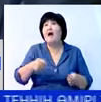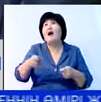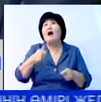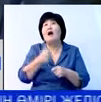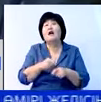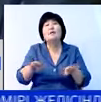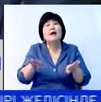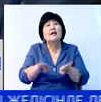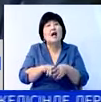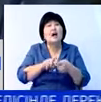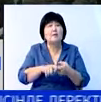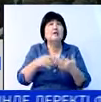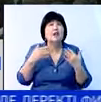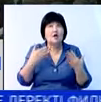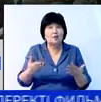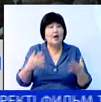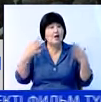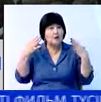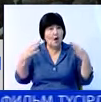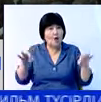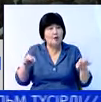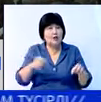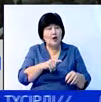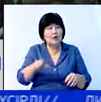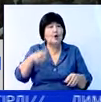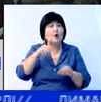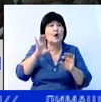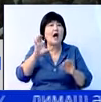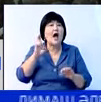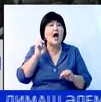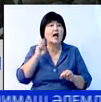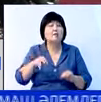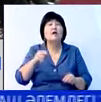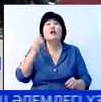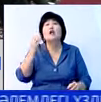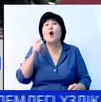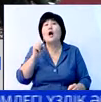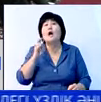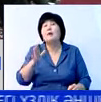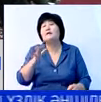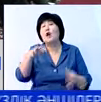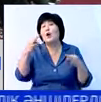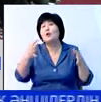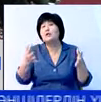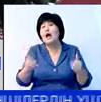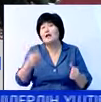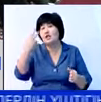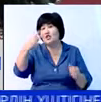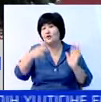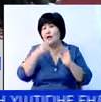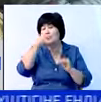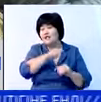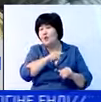да сабақтастық бар. Міне, тәуелсіздік тұғырындағы тұңғыш әкім Шоқаманов туралы сол тәуелсіздік алған 28